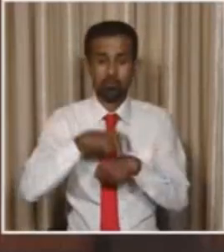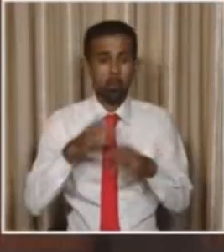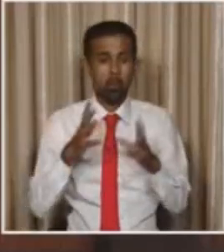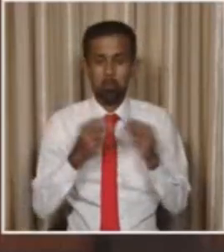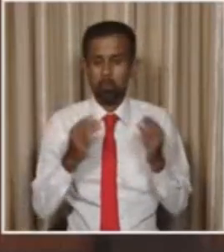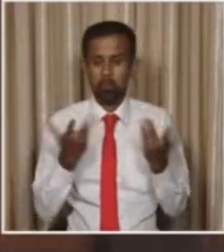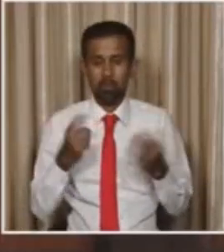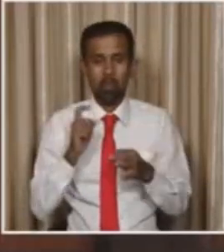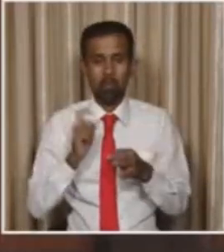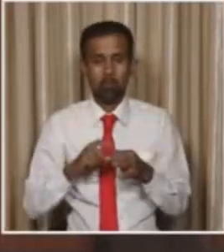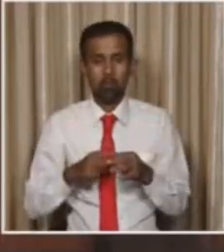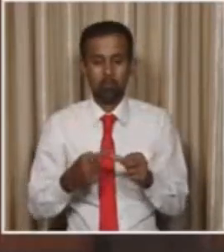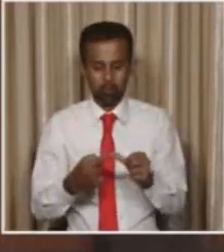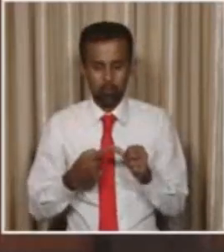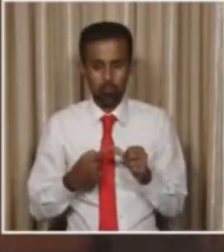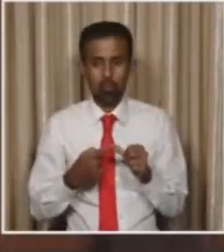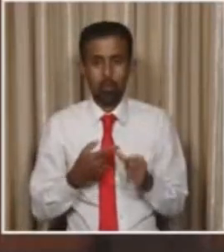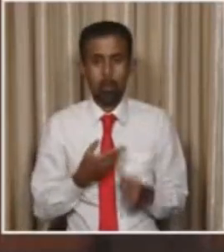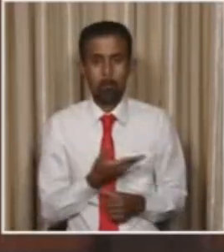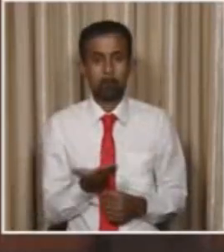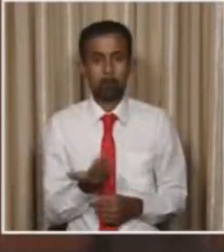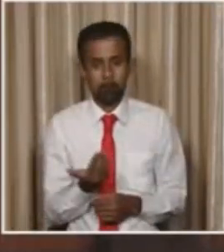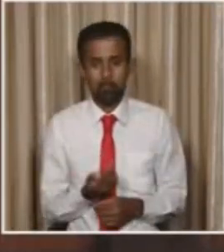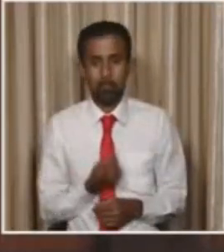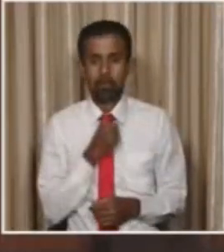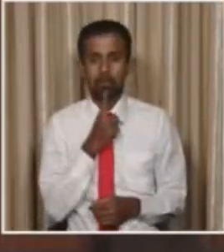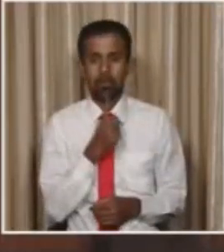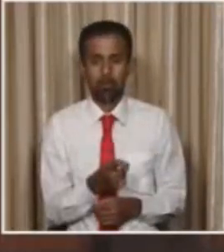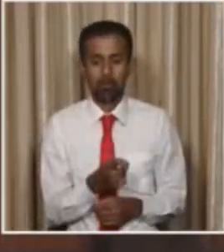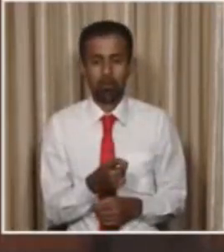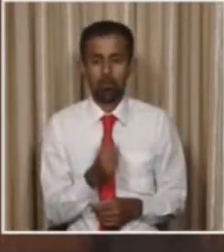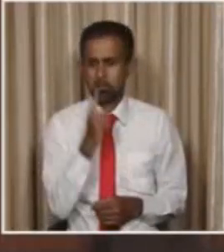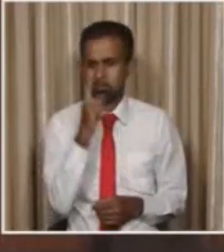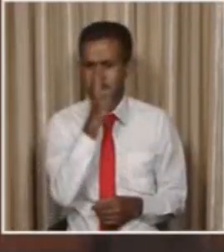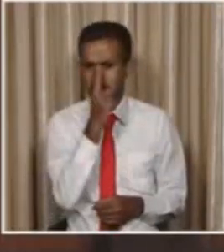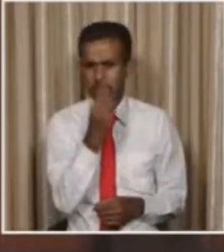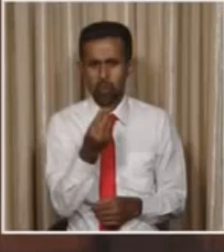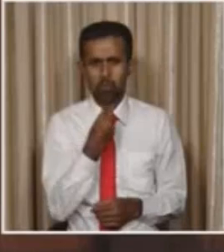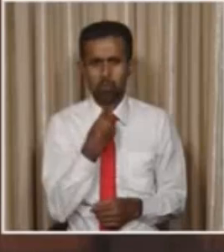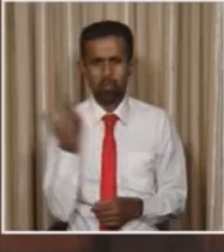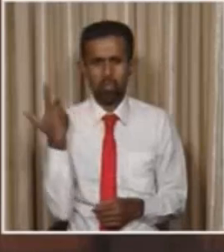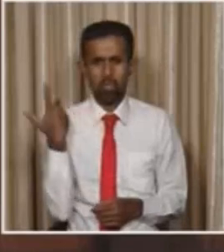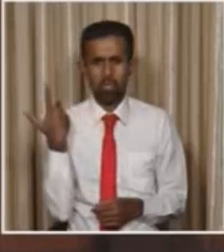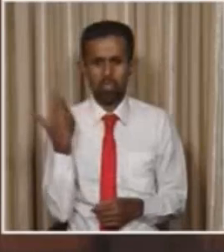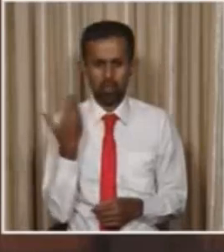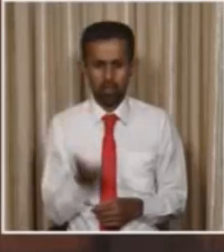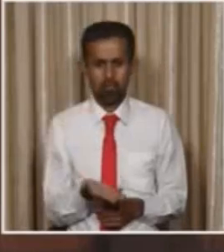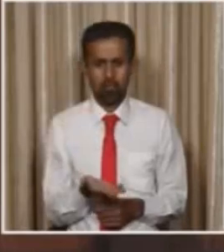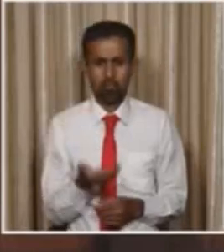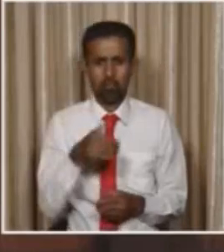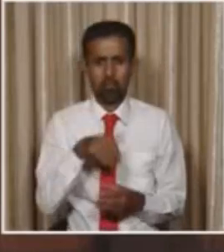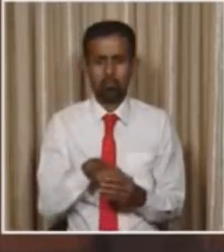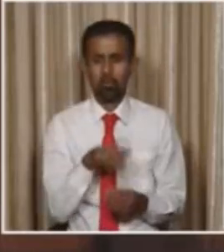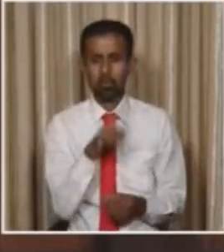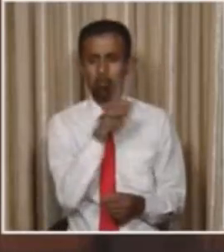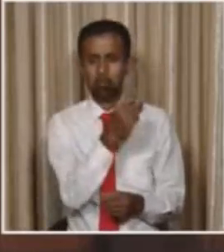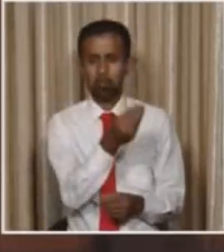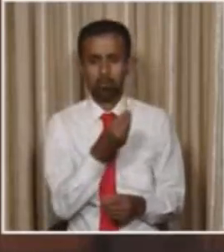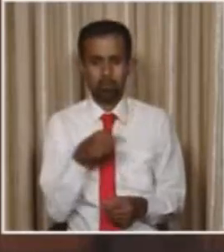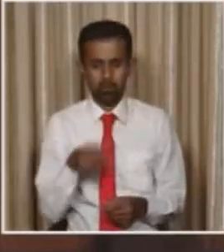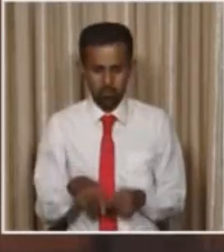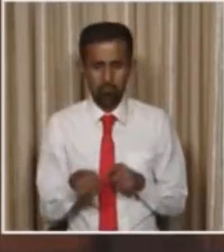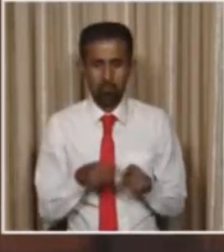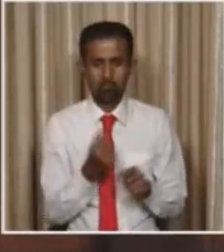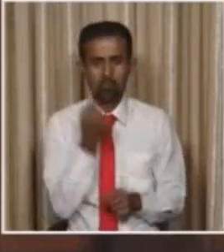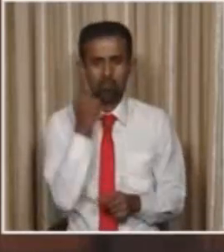கோரும் பொழுது இவை அனைத்துக்கும் முன்னுரிமை வழங்காமல் இன்று இந்த சபையிலே முன்னுரிமை வழங்கும் இந்த பிரச்சனை பார்க்கும் பொழுது மிகவும் ஒரு வேடிக்கையா